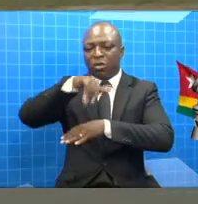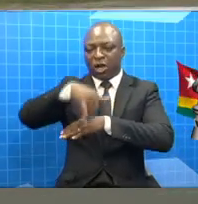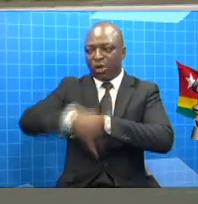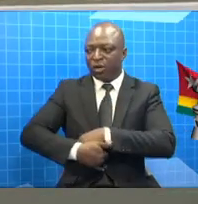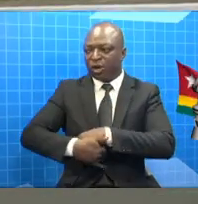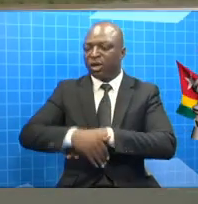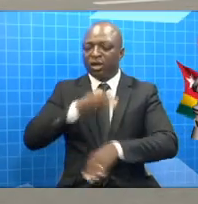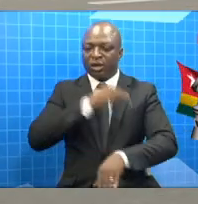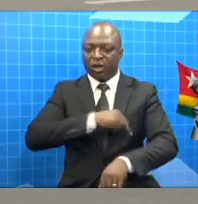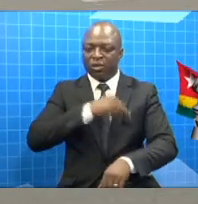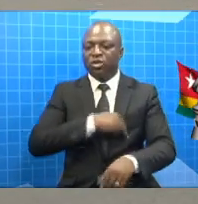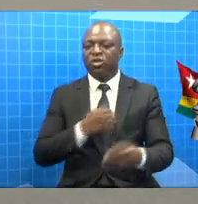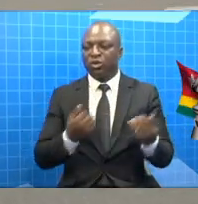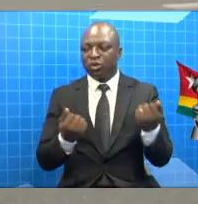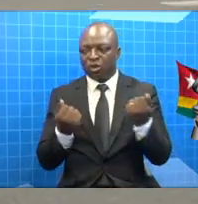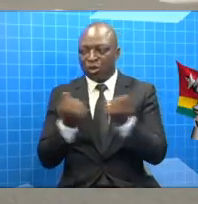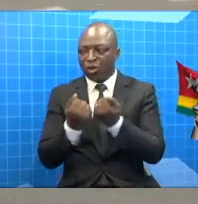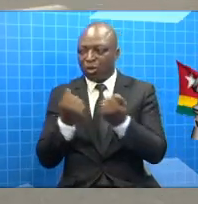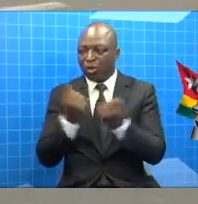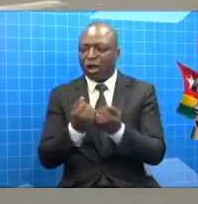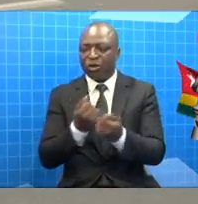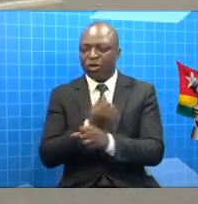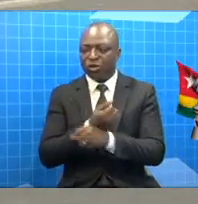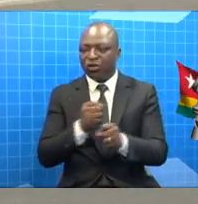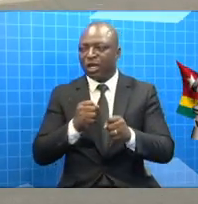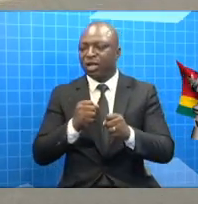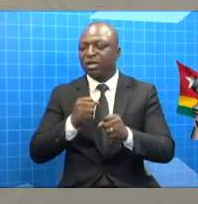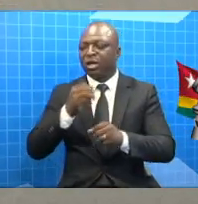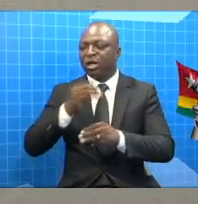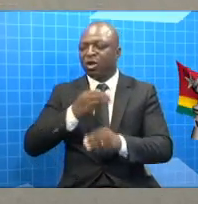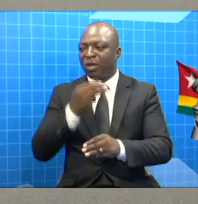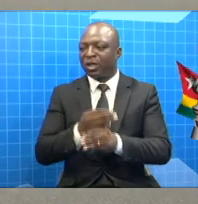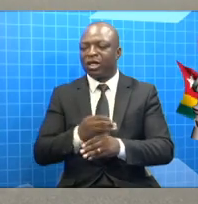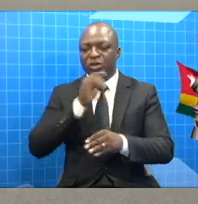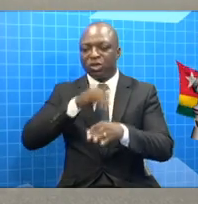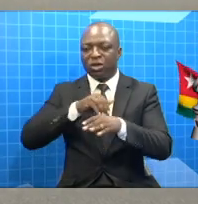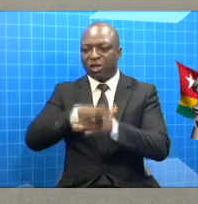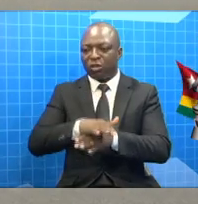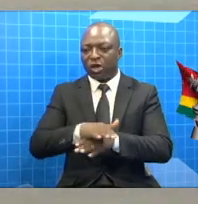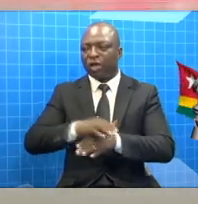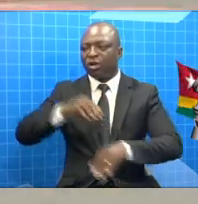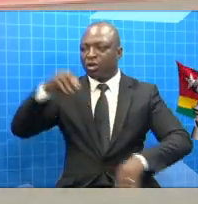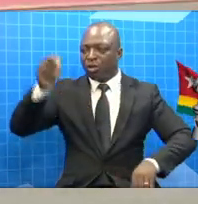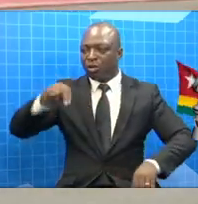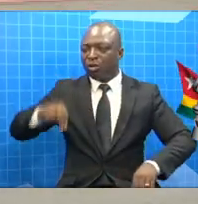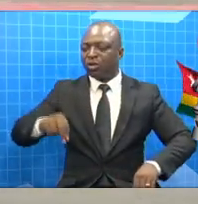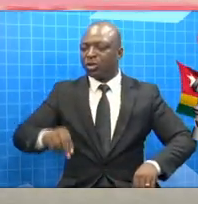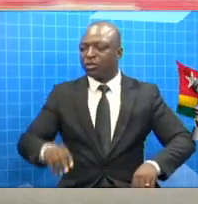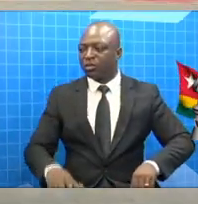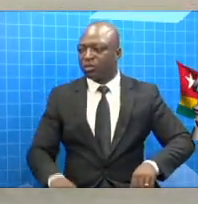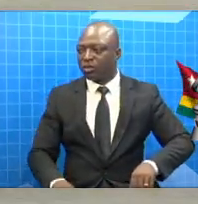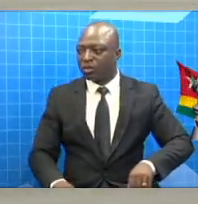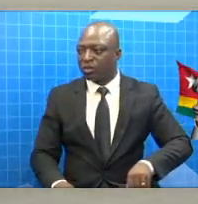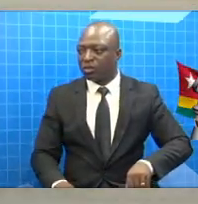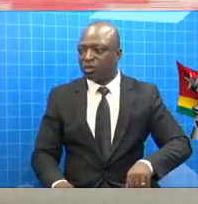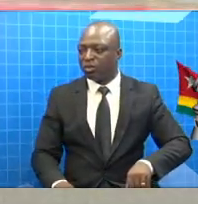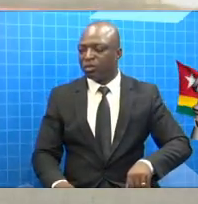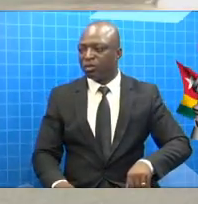des missions de combat, de sauvetage et humanitaire sont déployées au besoin.